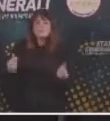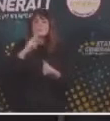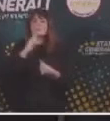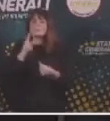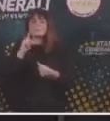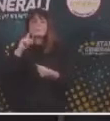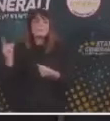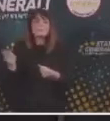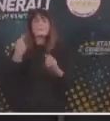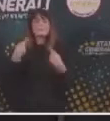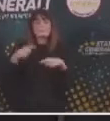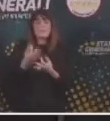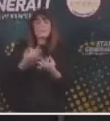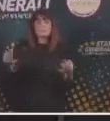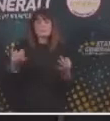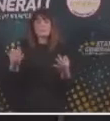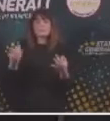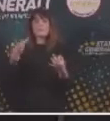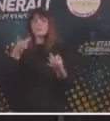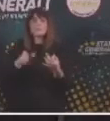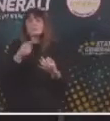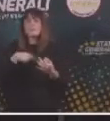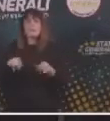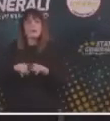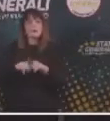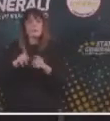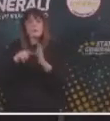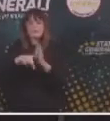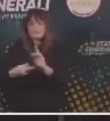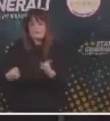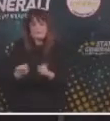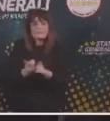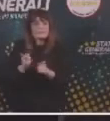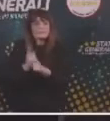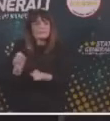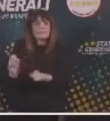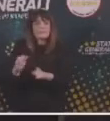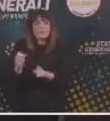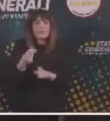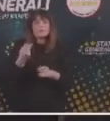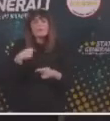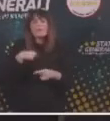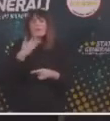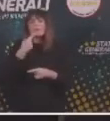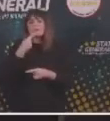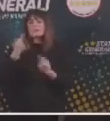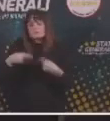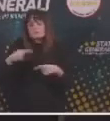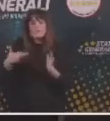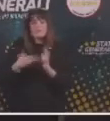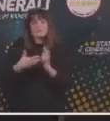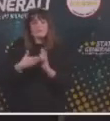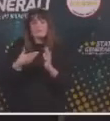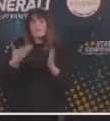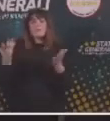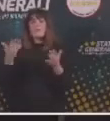perché è una corsa contro il tempo ma quello che ci tengo a dirvi è che sono difficoltà che affrontiamo grazie